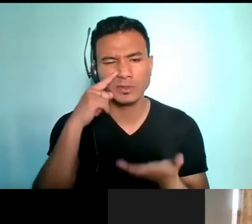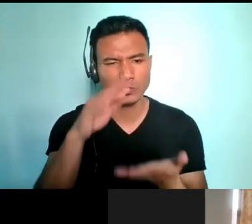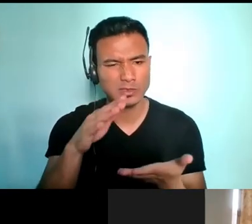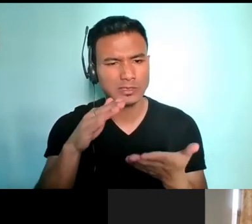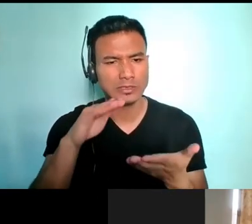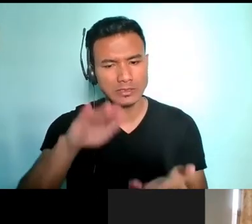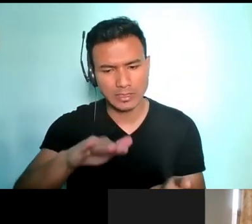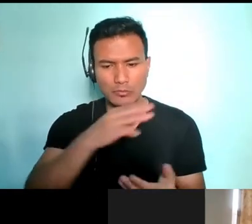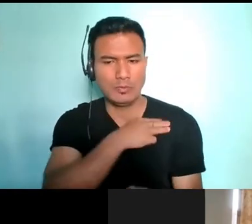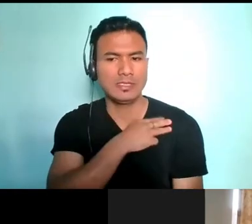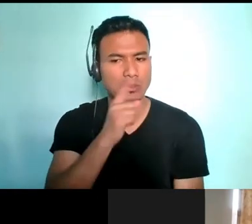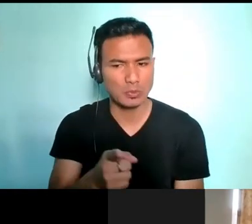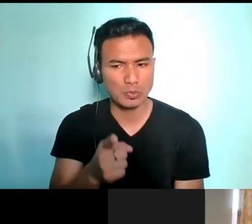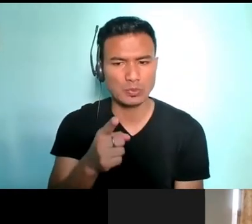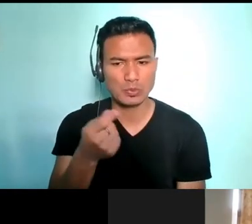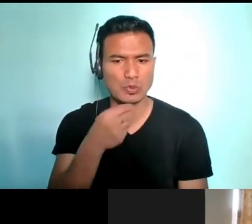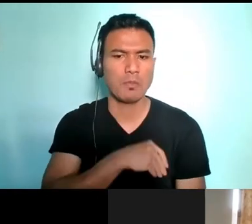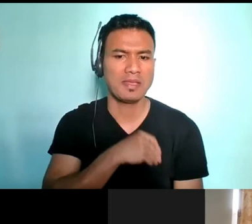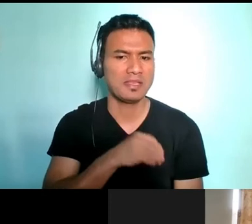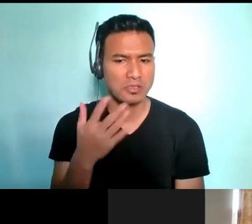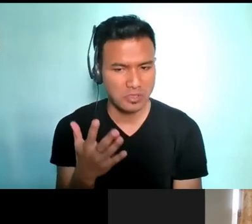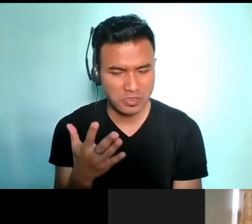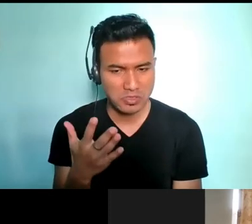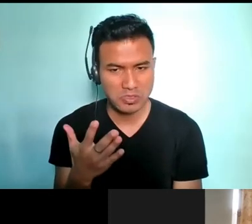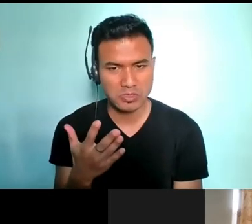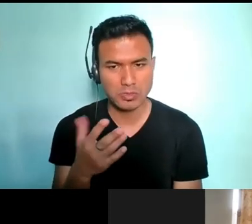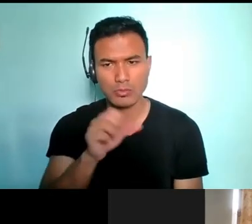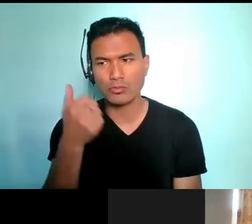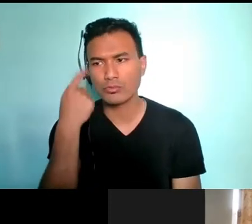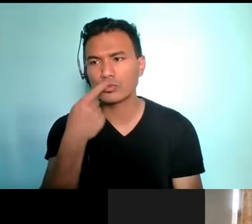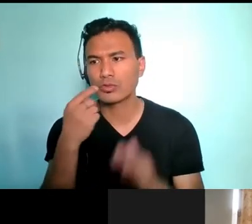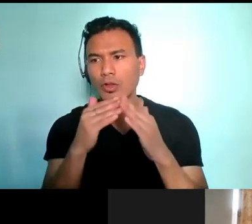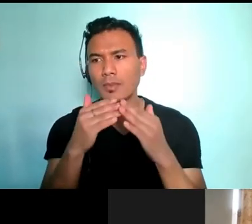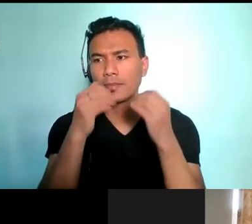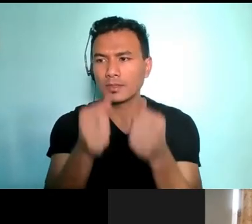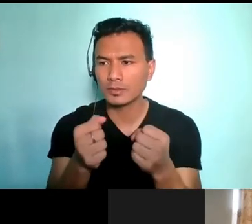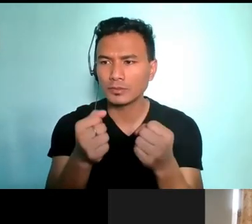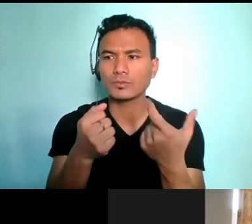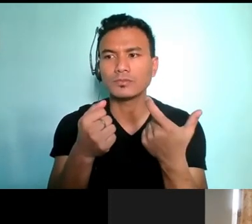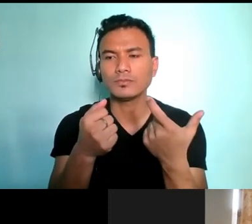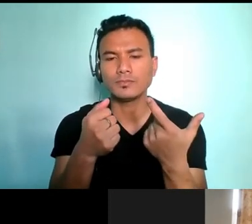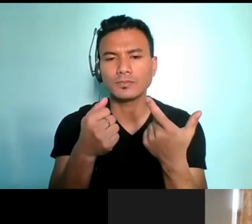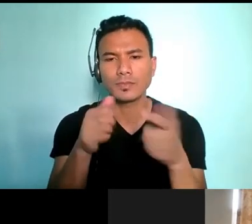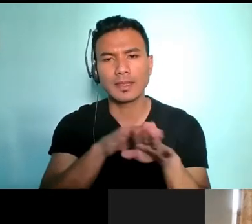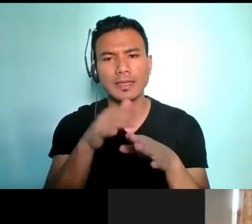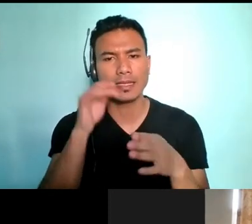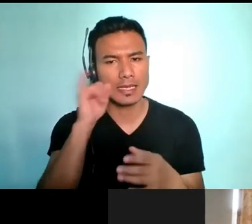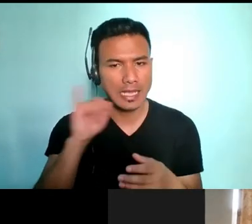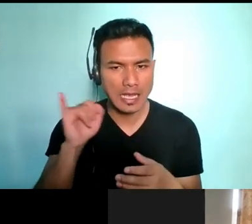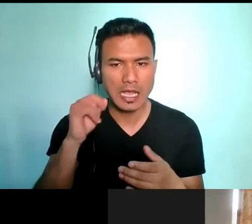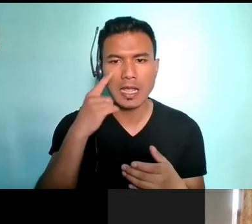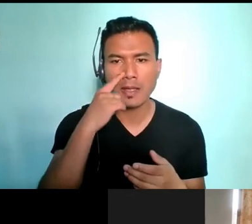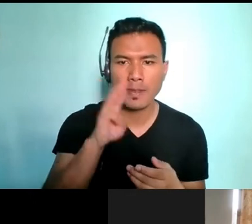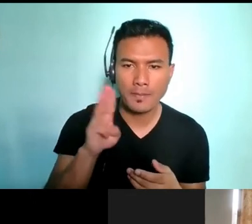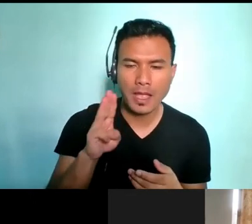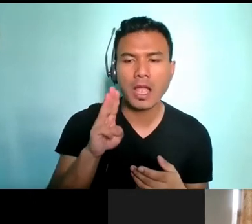तिमी सानो मान्छे हो, तिम्रो कमाइ छैन, अथवा तिमी अरू कसैको घरमा बसिरहेछौ, थुप्रैजना हुनुहुन्छ नि त, काका मामाको घरमा बसेर